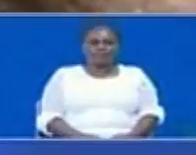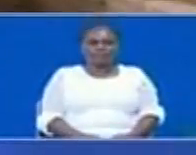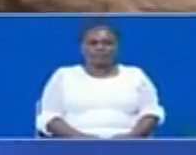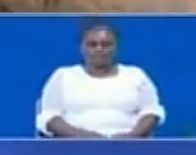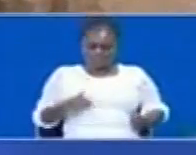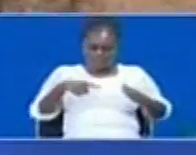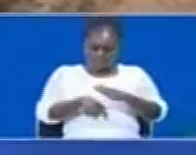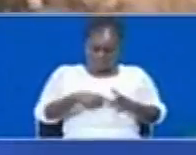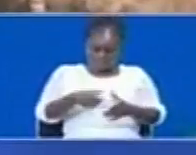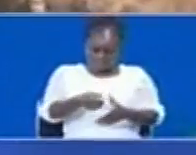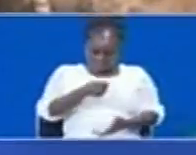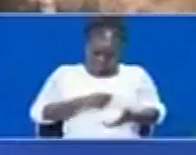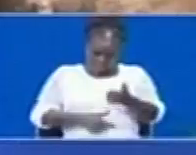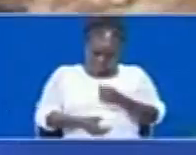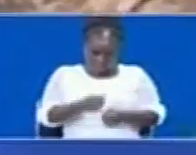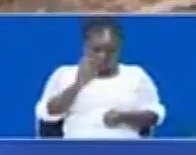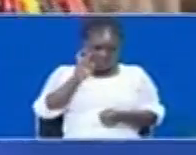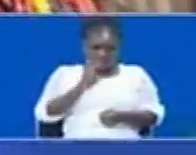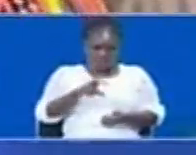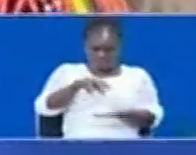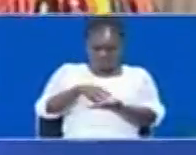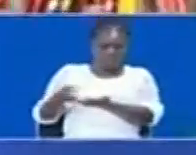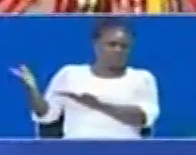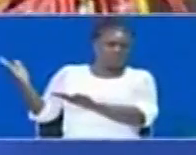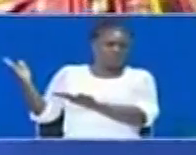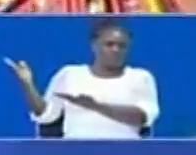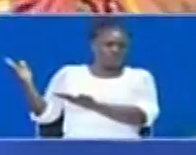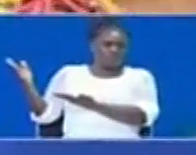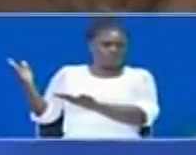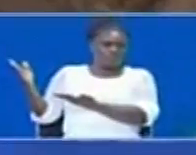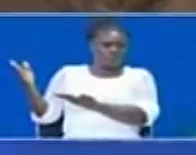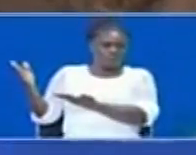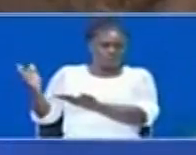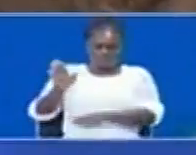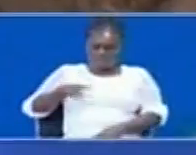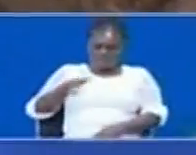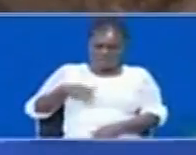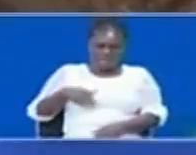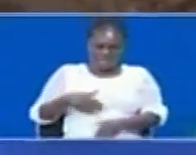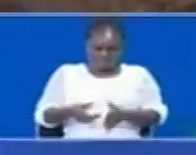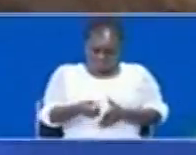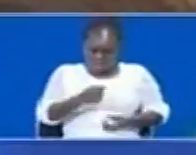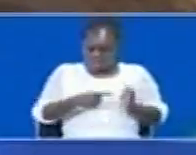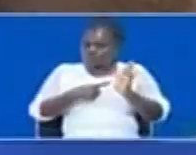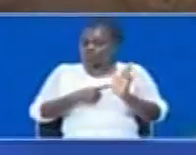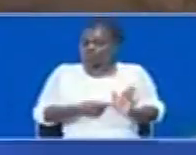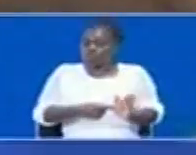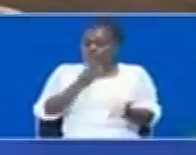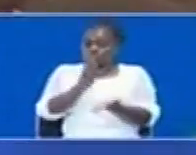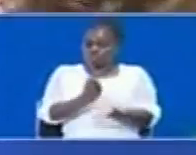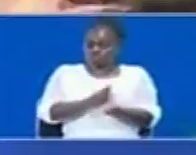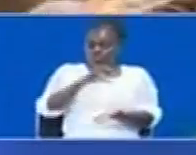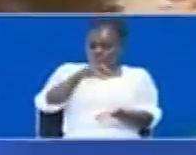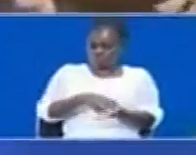Ndani ya visima unashuhudia taswira ya aina yake. Bidii na ubidifu wa kina mama hawa unaweka wazi taswira halisi ya